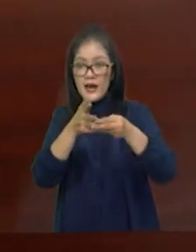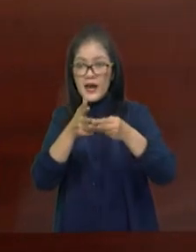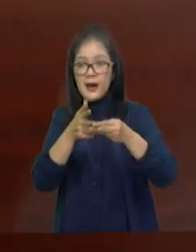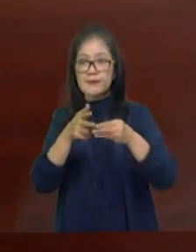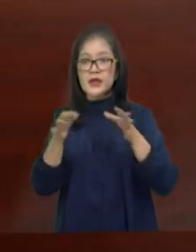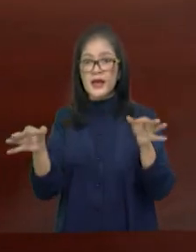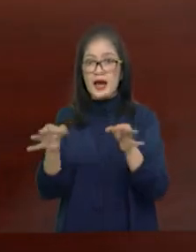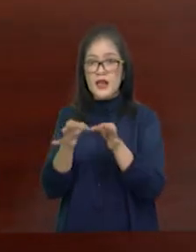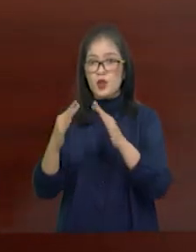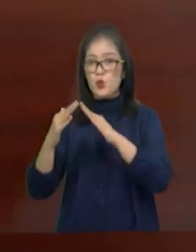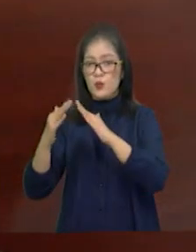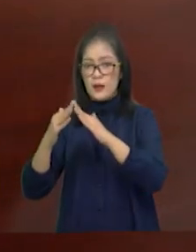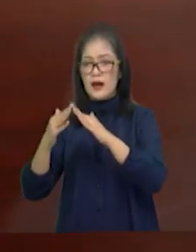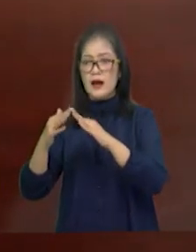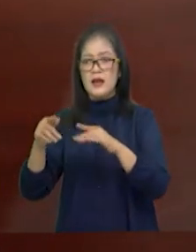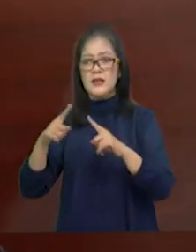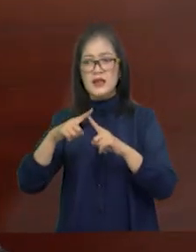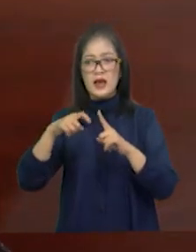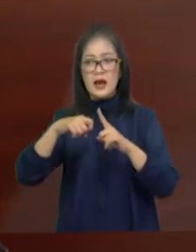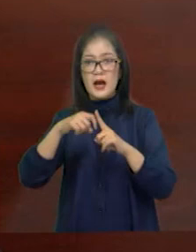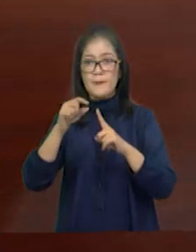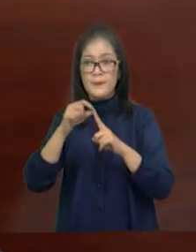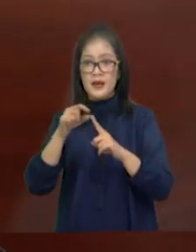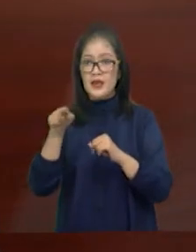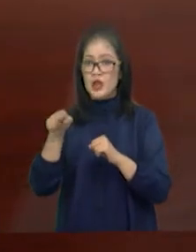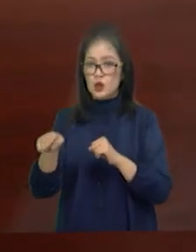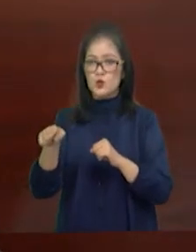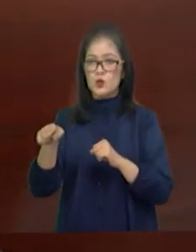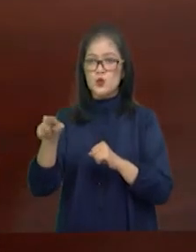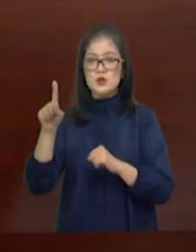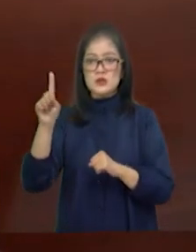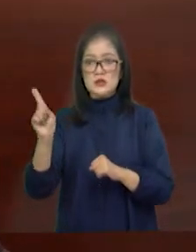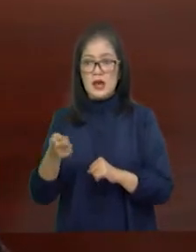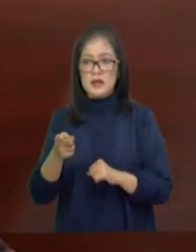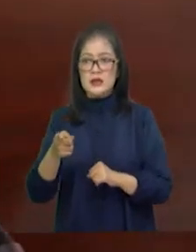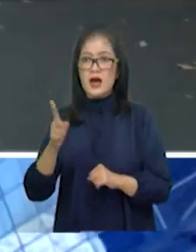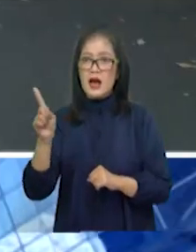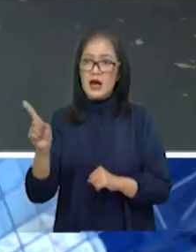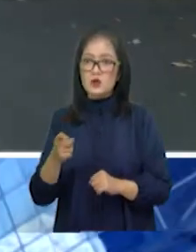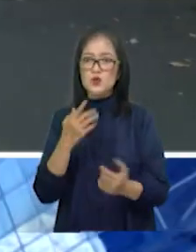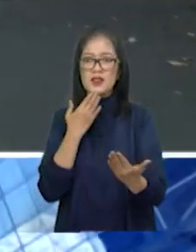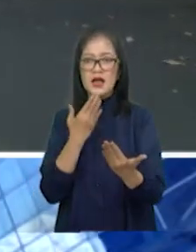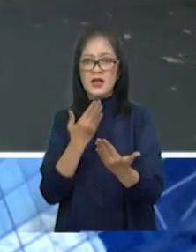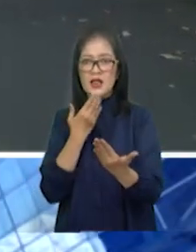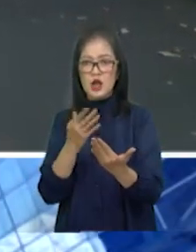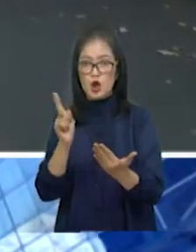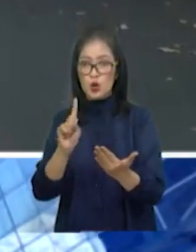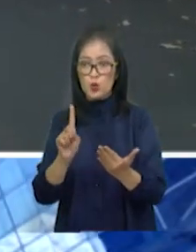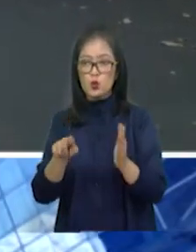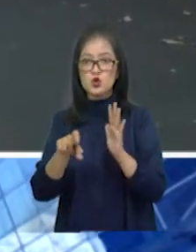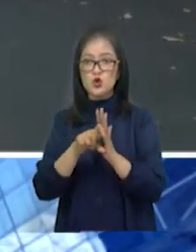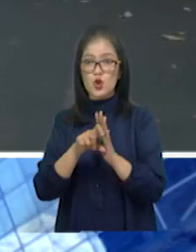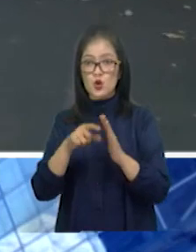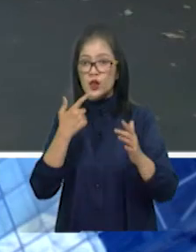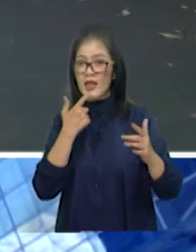rumah yang diduga TKP itu, maka satu-satunya yang bisa dikumpulkan adalah keterangan. Misalnya soal tembak-menembak, hanya